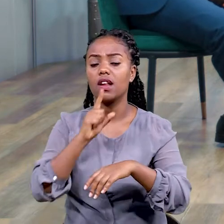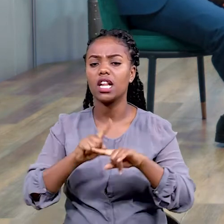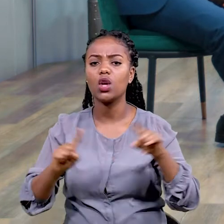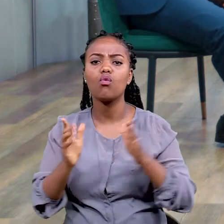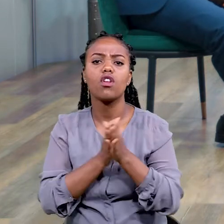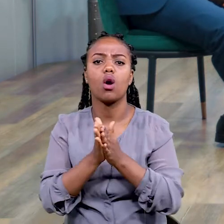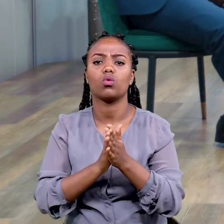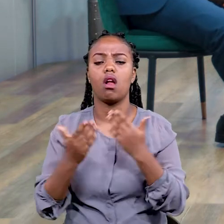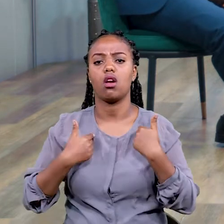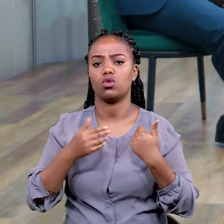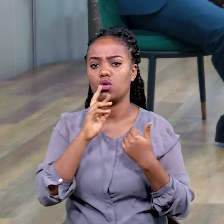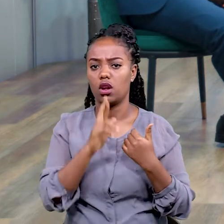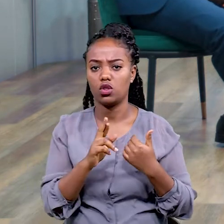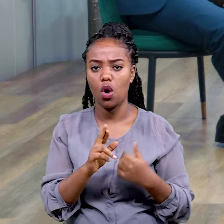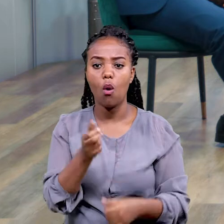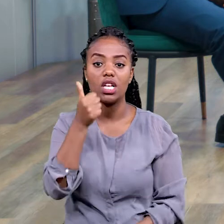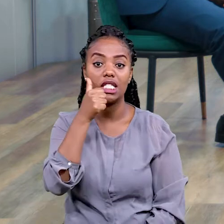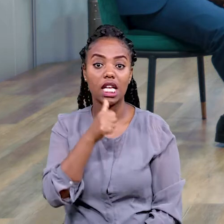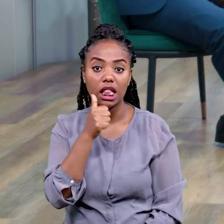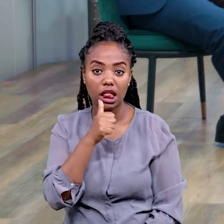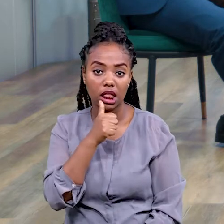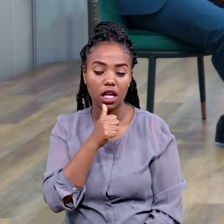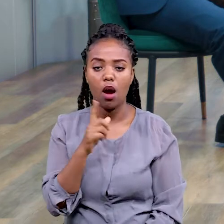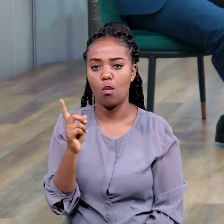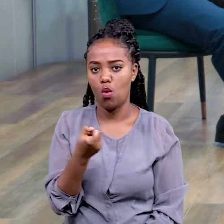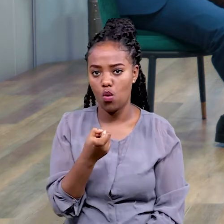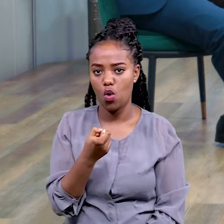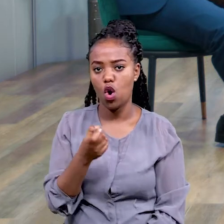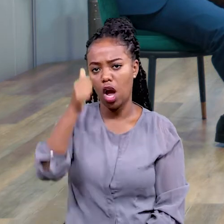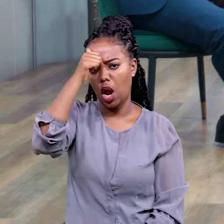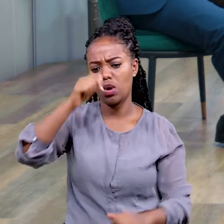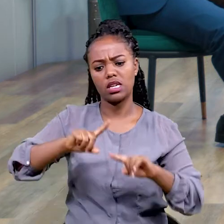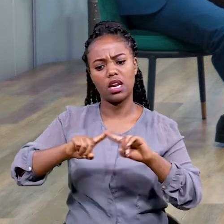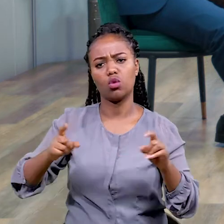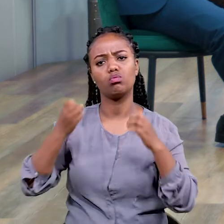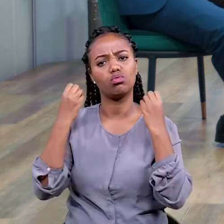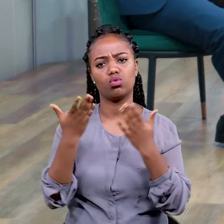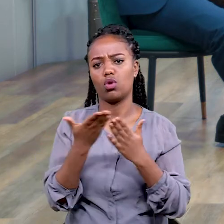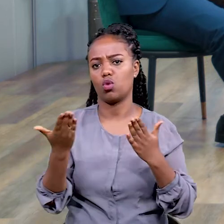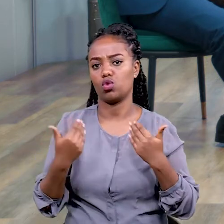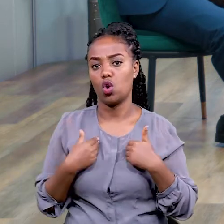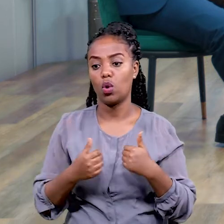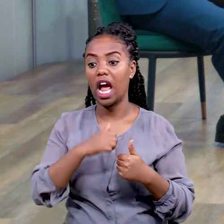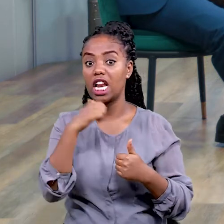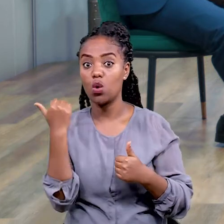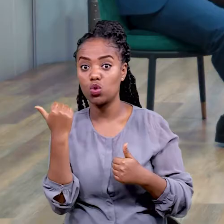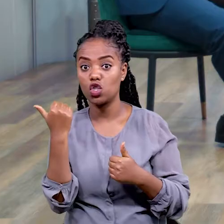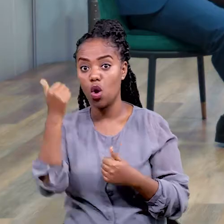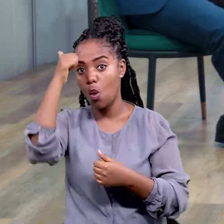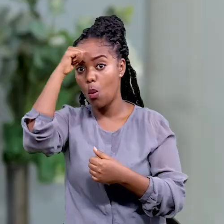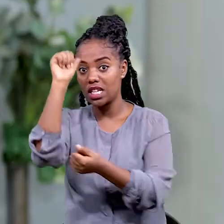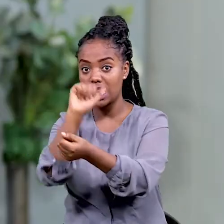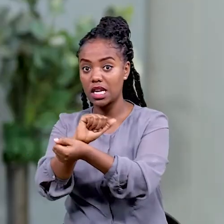የተለየ ፍላጎት ያላቸው ናቸው። ሴቶች በመሆናቸው ከወንዶች የሚለዩቸው በጣም በርካታ ነገሮች አሉ። ከሌሎች ታራሚ